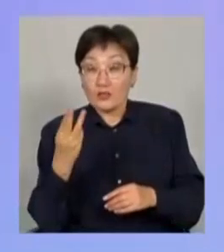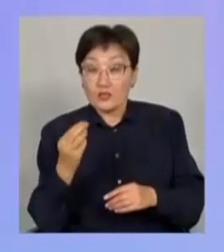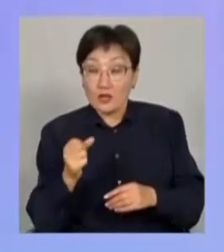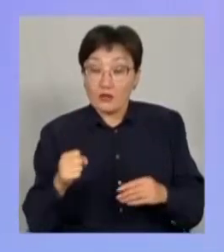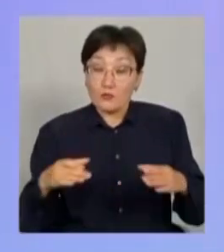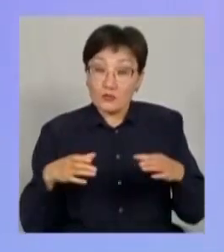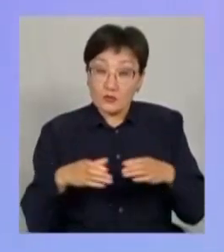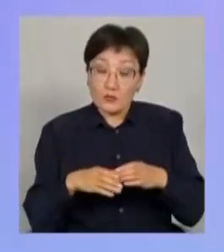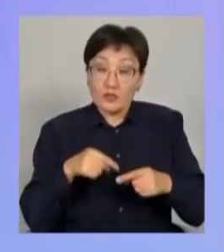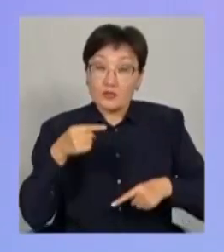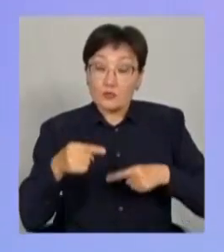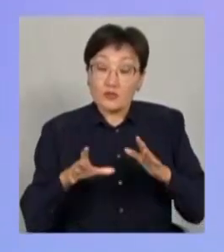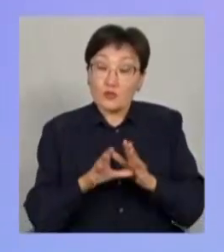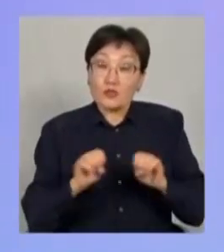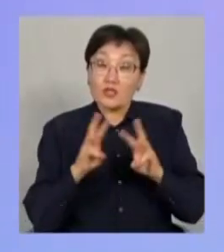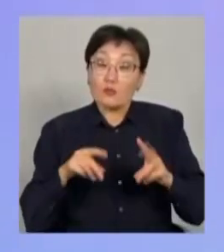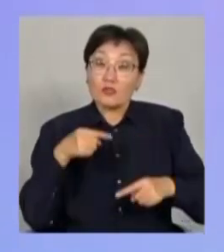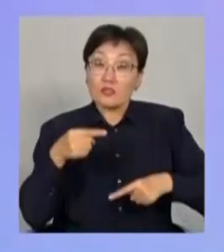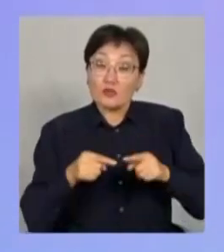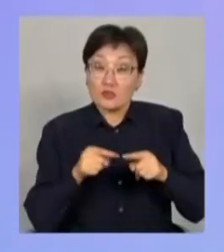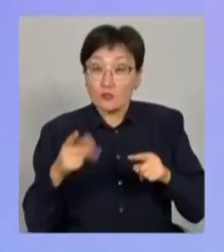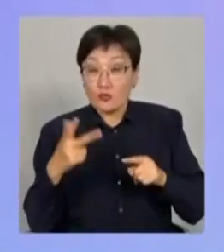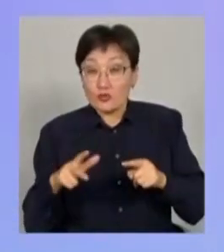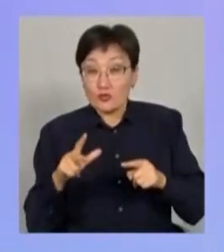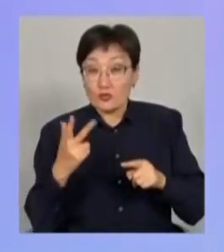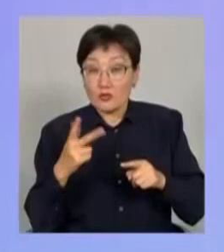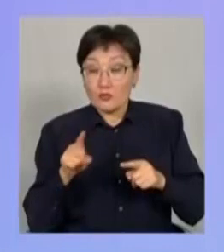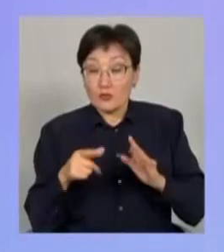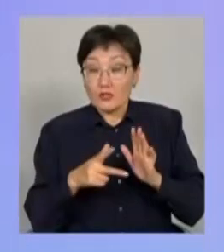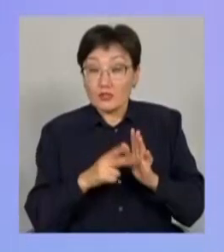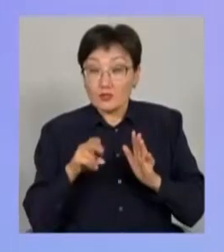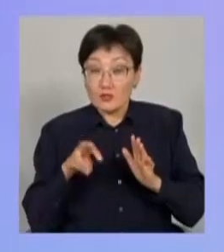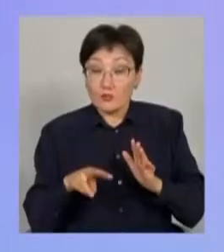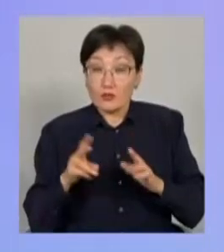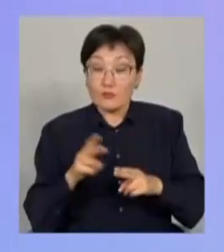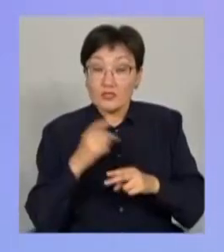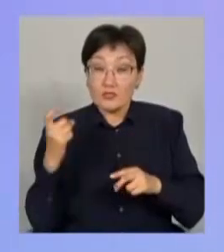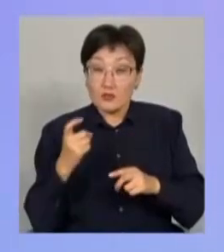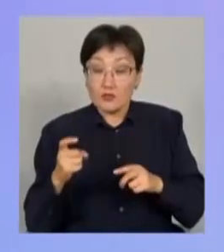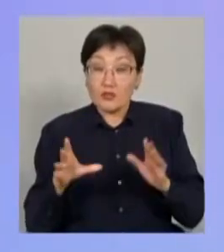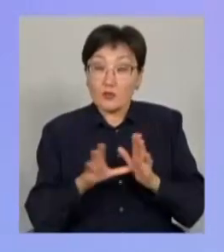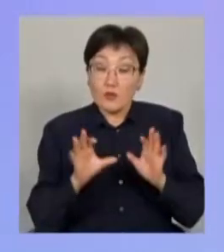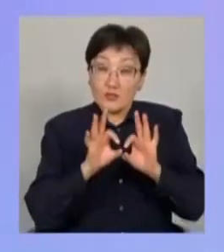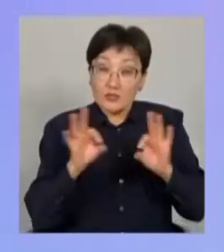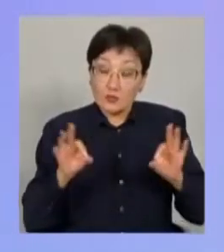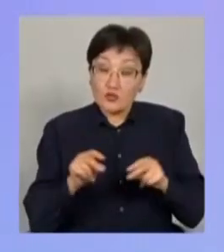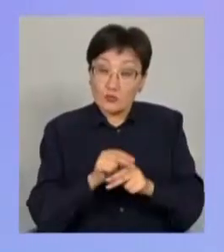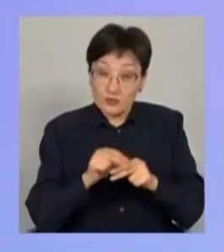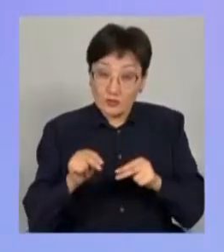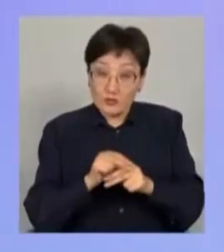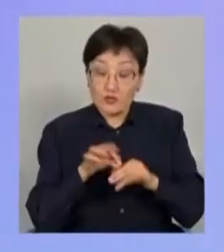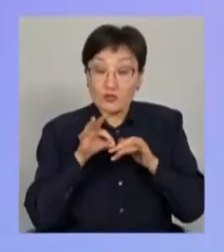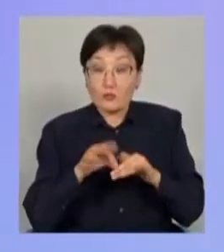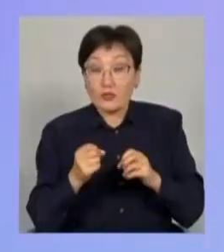тұрғындарын өздіксіз электрмен қамтамасыз ету үшін ұзындығы 33,8 километр иесіз электр желілерін реконструкциялу